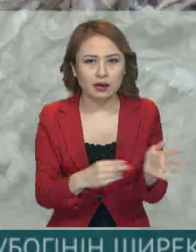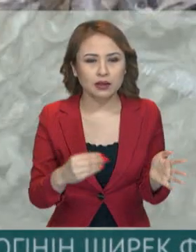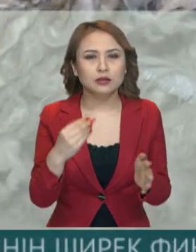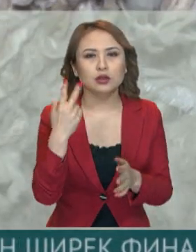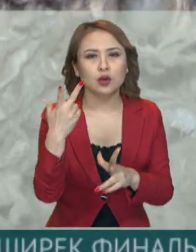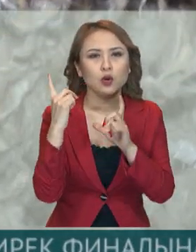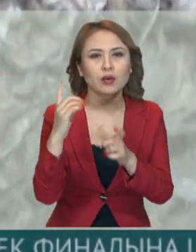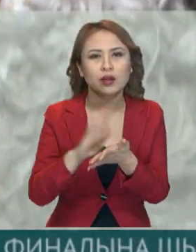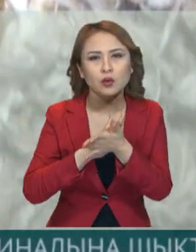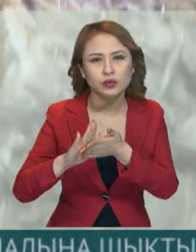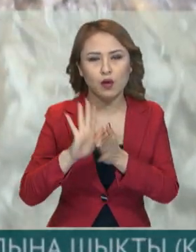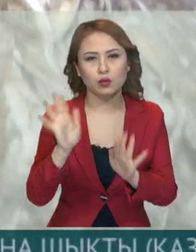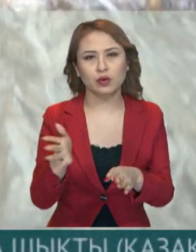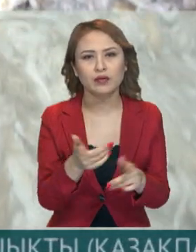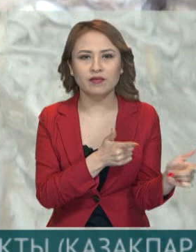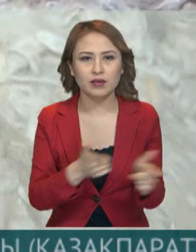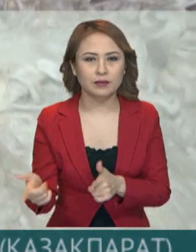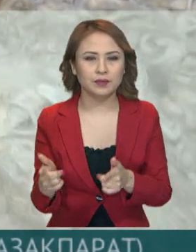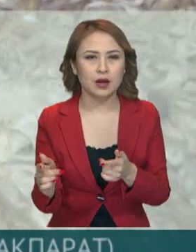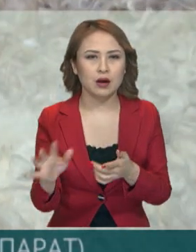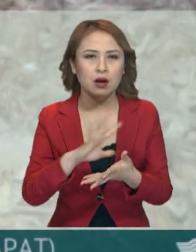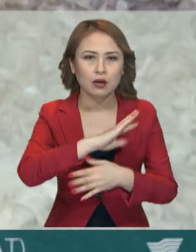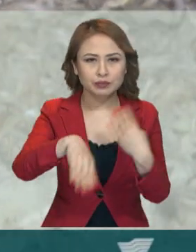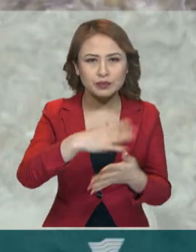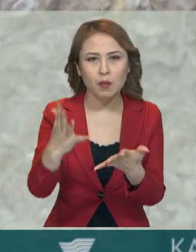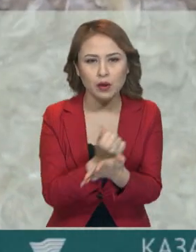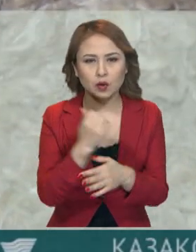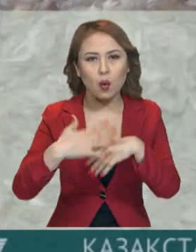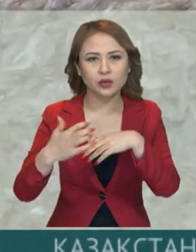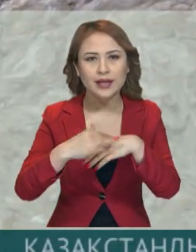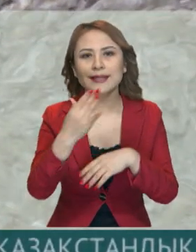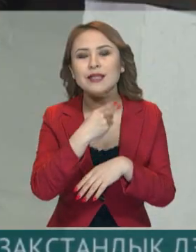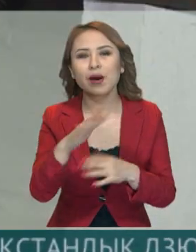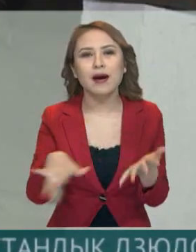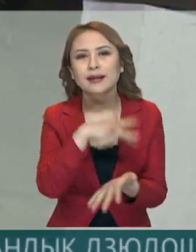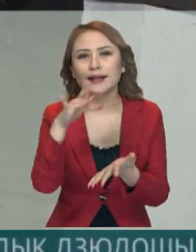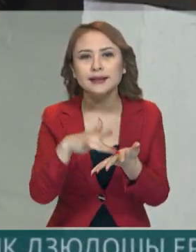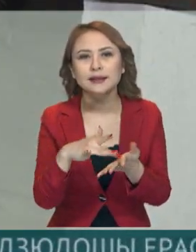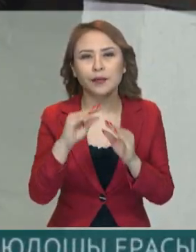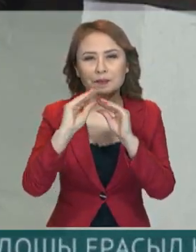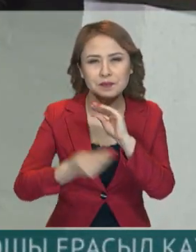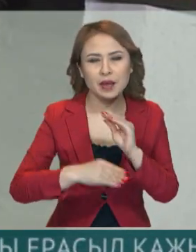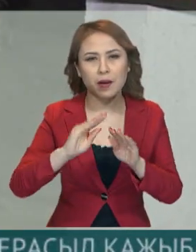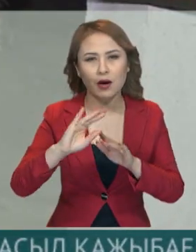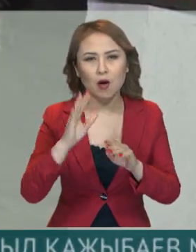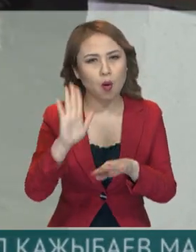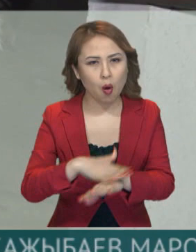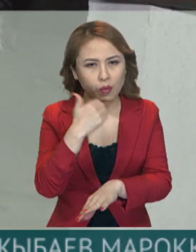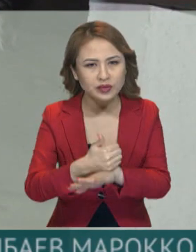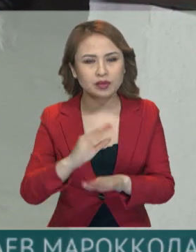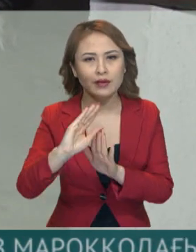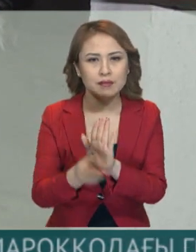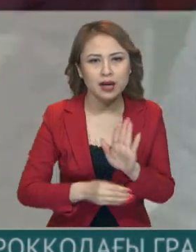істесе 3 тонна таза өңделген жүн жуып шығарылады. Өнім негізінен Көкшетау, Семей қалаларындағы киіз, пима шығаратын